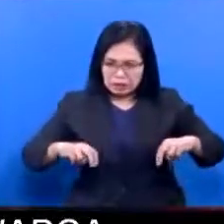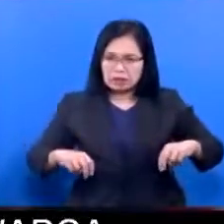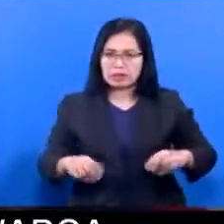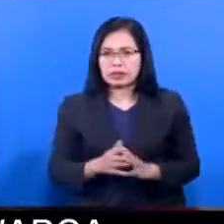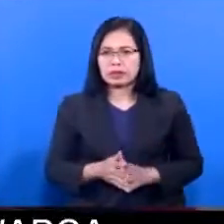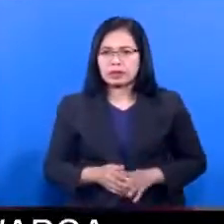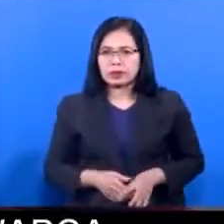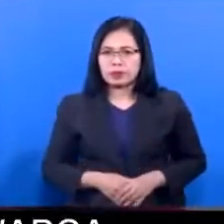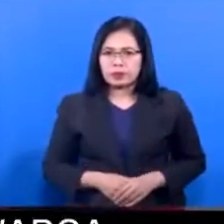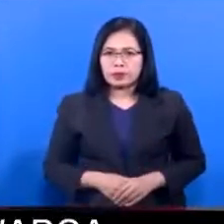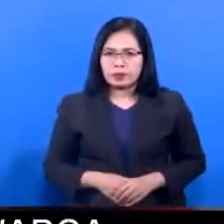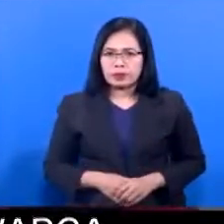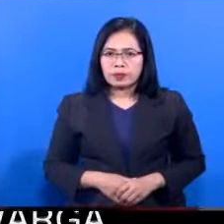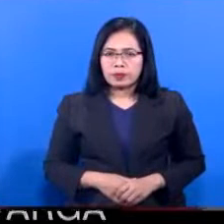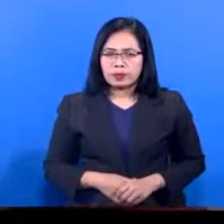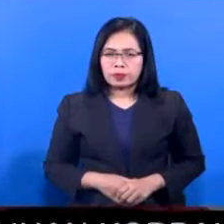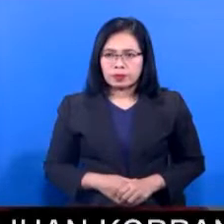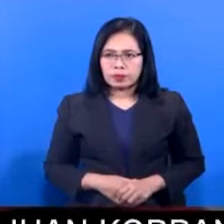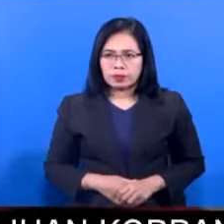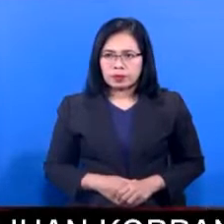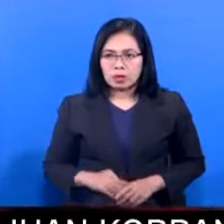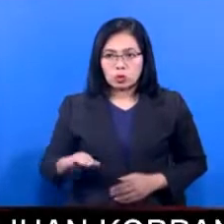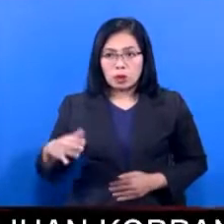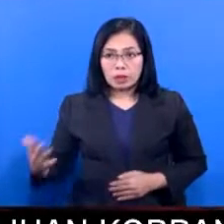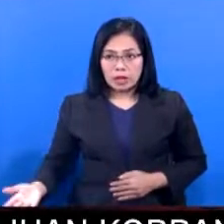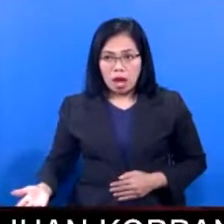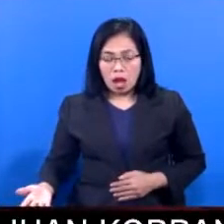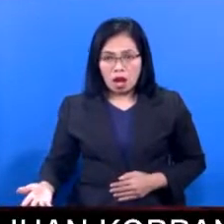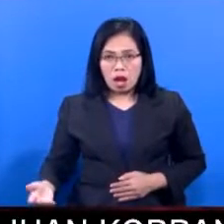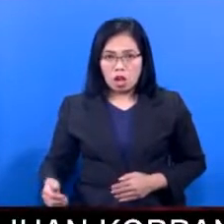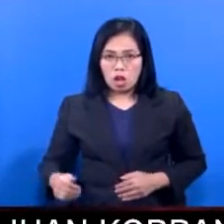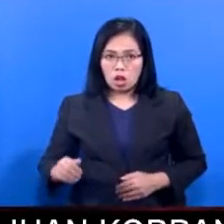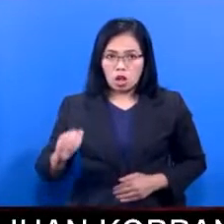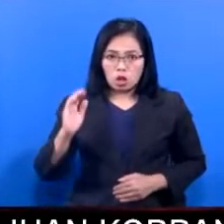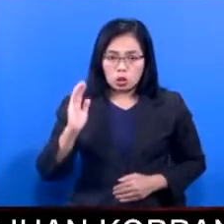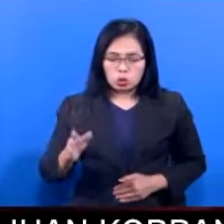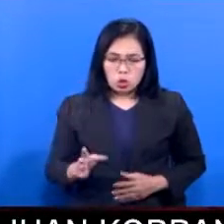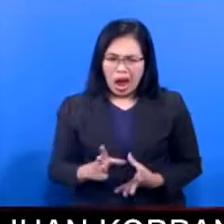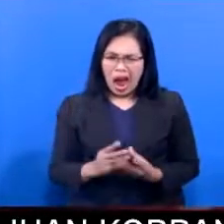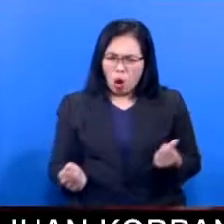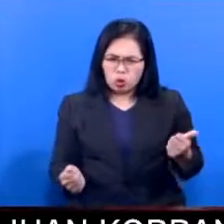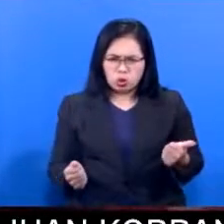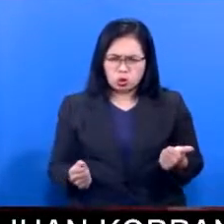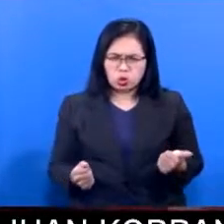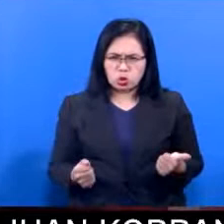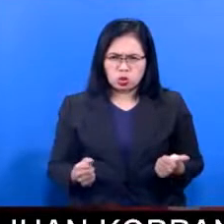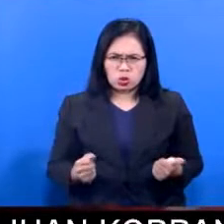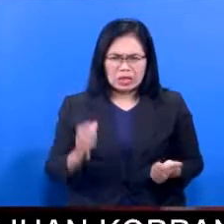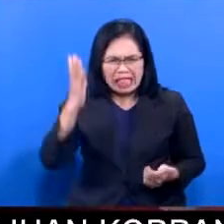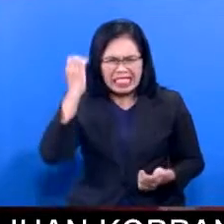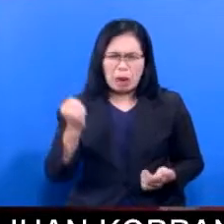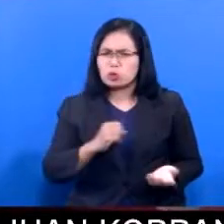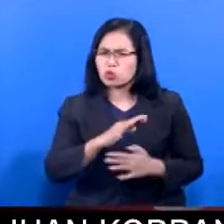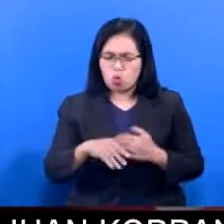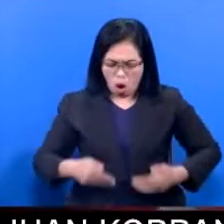Ada yang pasti kalau yang meninggal ini sulit untuk diidentifikasi. Semuanya hangus ya. Ada satu yang meninggal dalam perjalanan yang